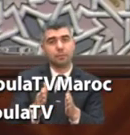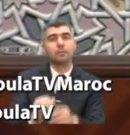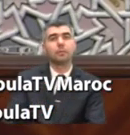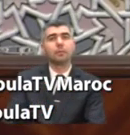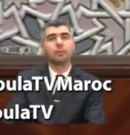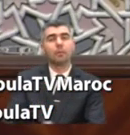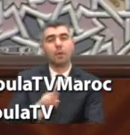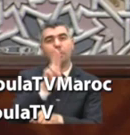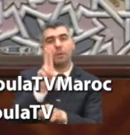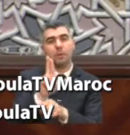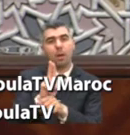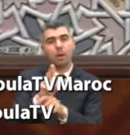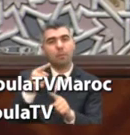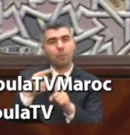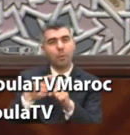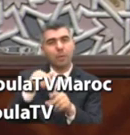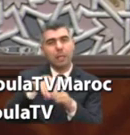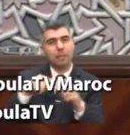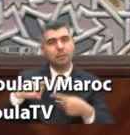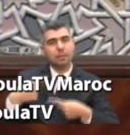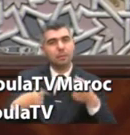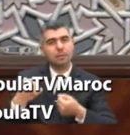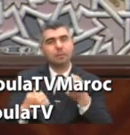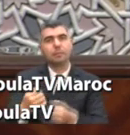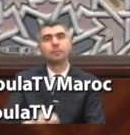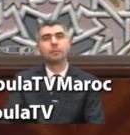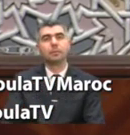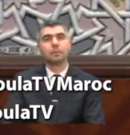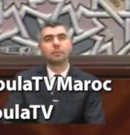من فريق الأصالة والمعاصرة، تفضلوا سيد نائب.